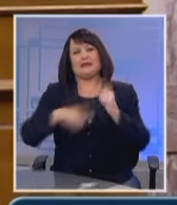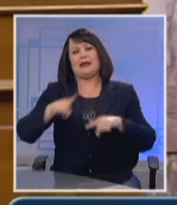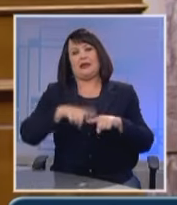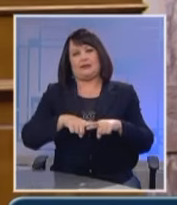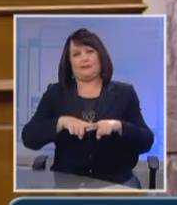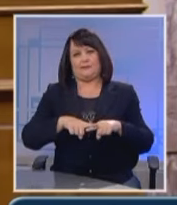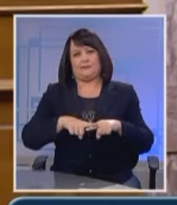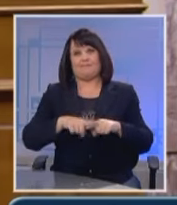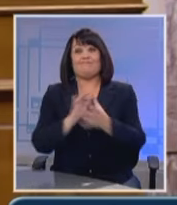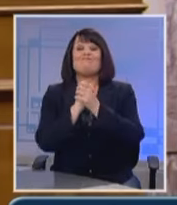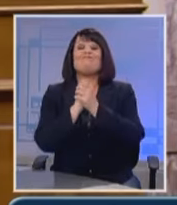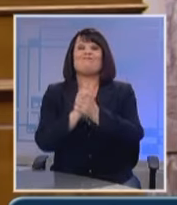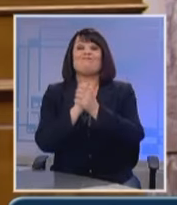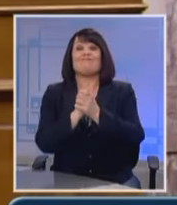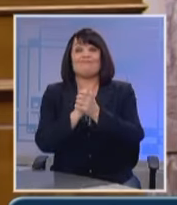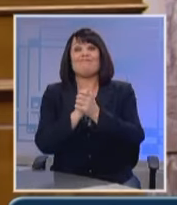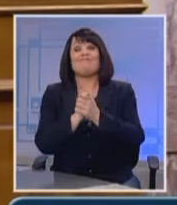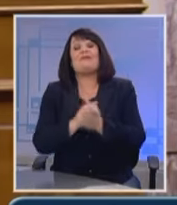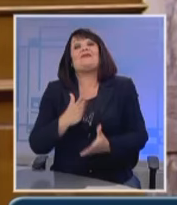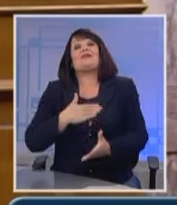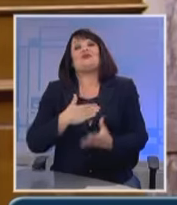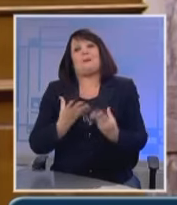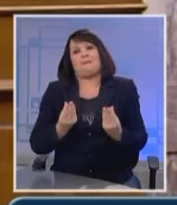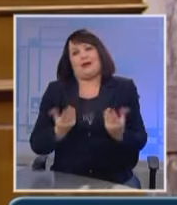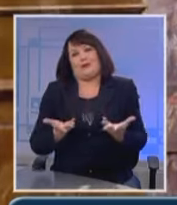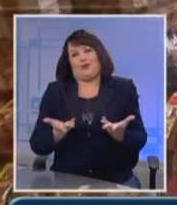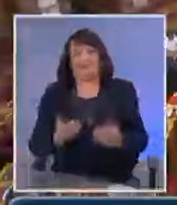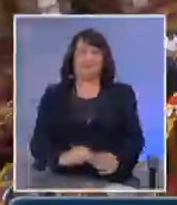μας. Συγχαρητήρια θερμά και σας ευχαριστούμε πάρα πολύ.